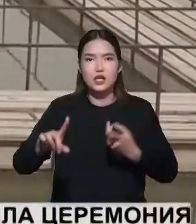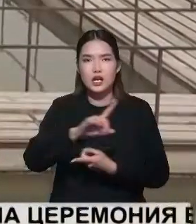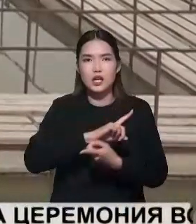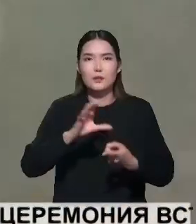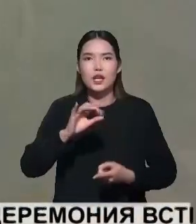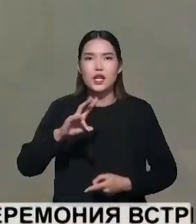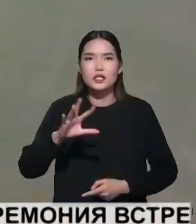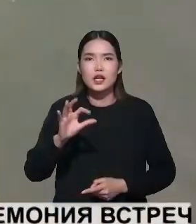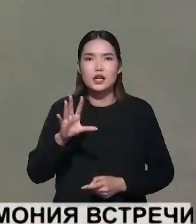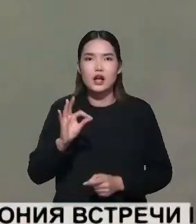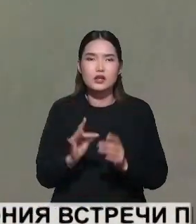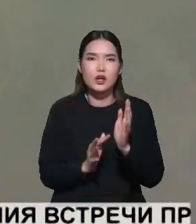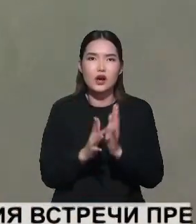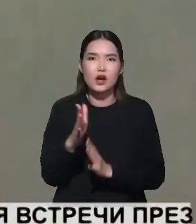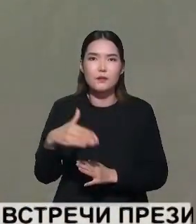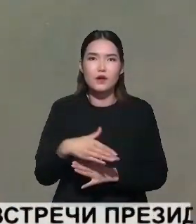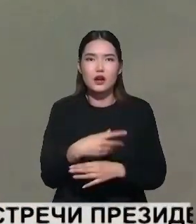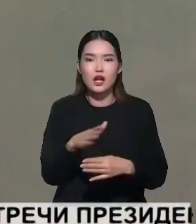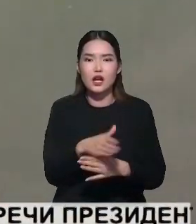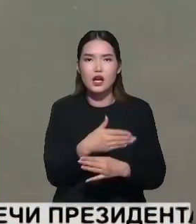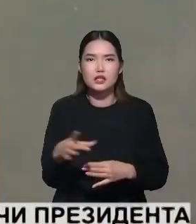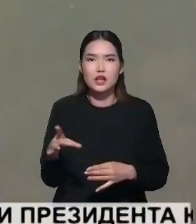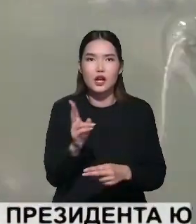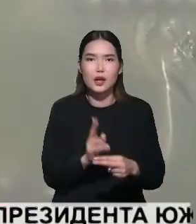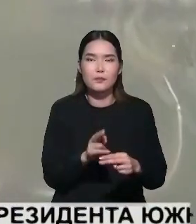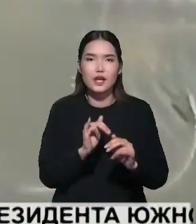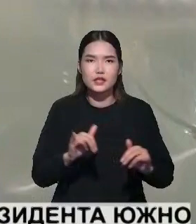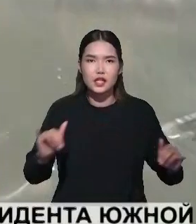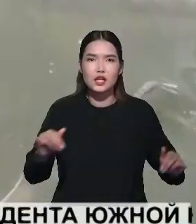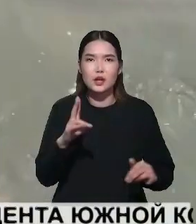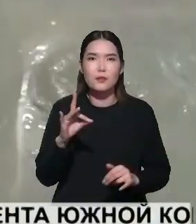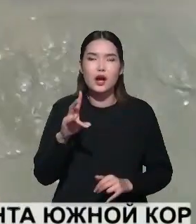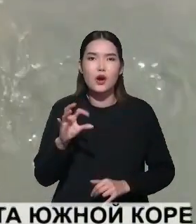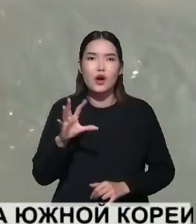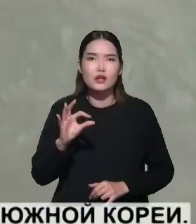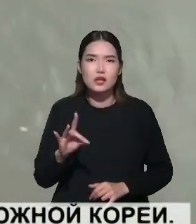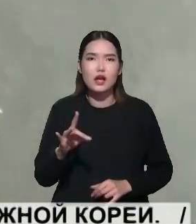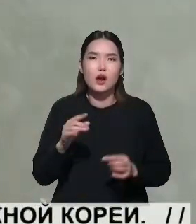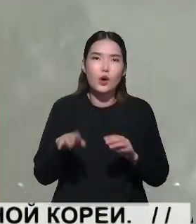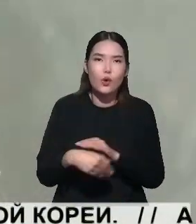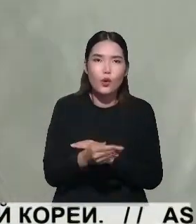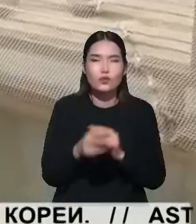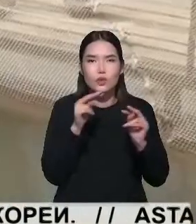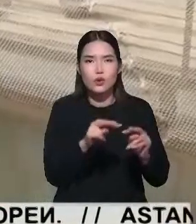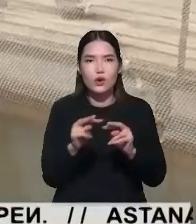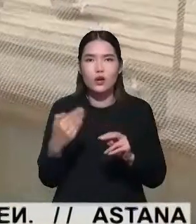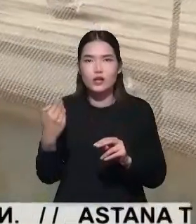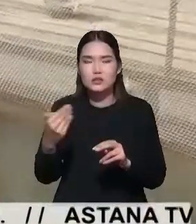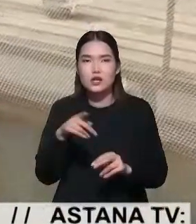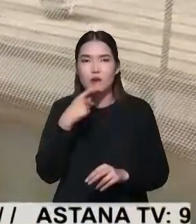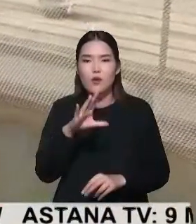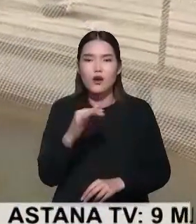по выращиванию рыбы в отдельных регионах, мешают развитию отрасли и браконьеры, а точнее отсутствие контроля над ними,